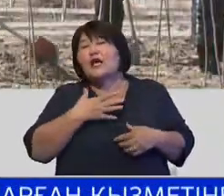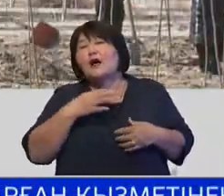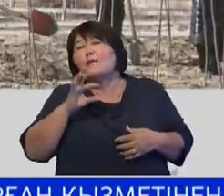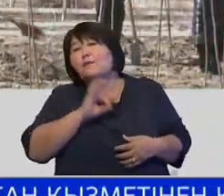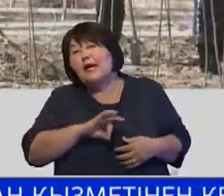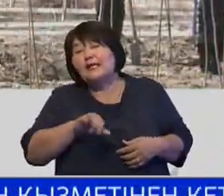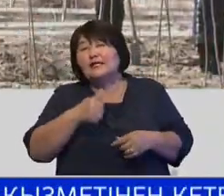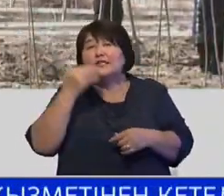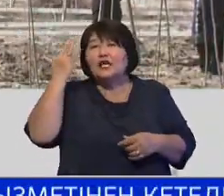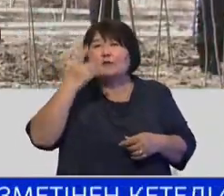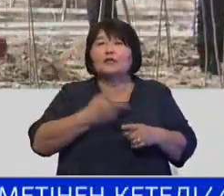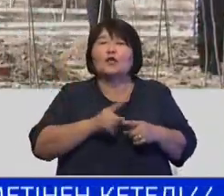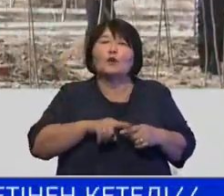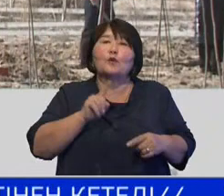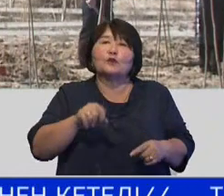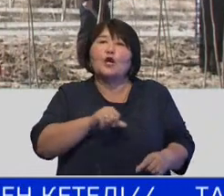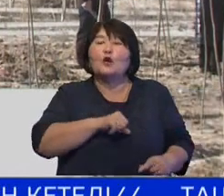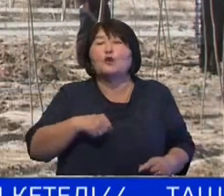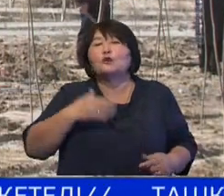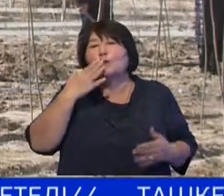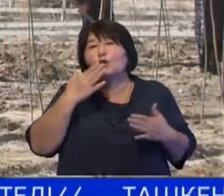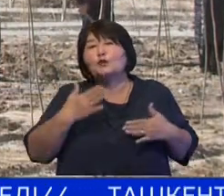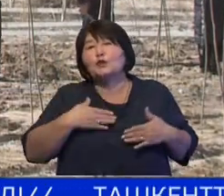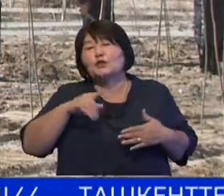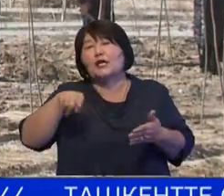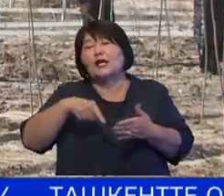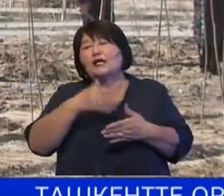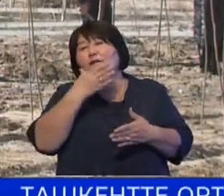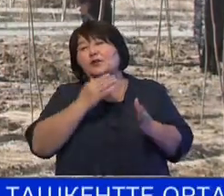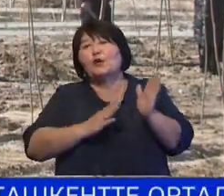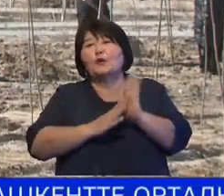Негізгі мақсатымыз осы өзіміздің сүйікті қаламызды көркейту, көгалдандыру.